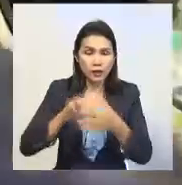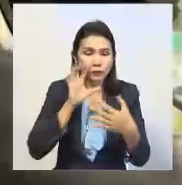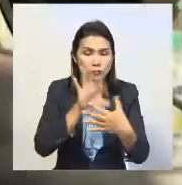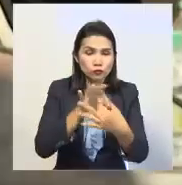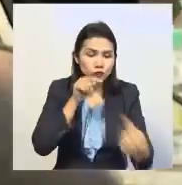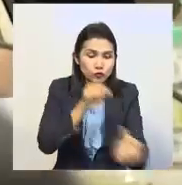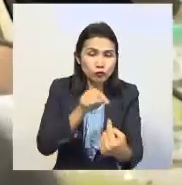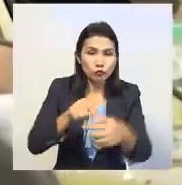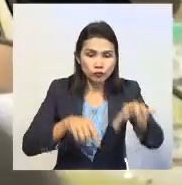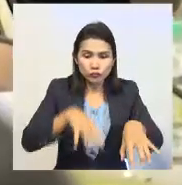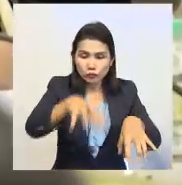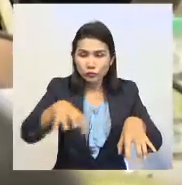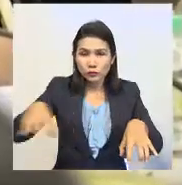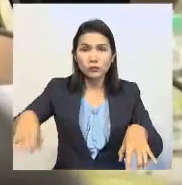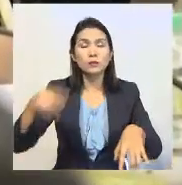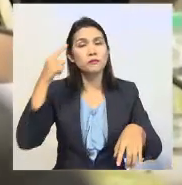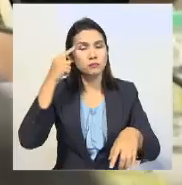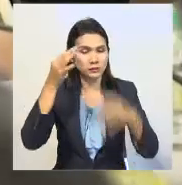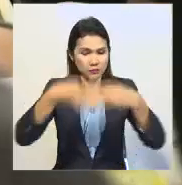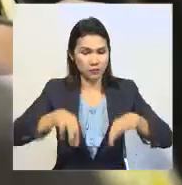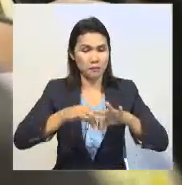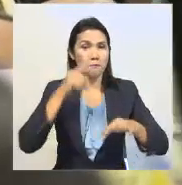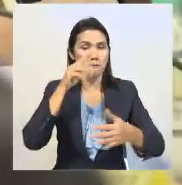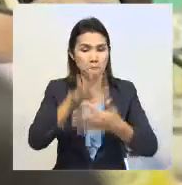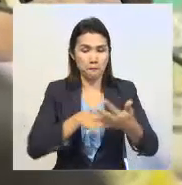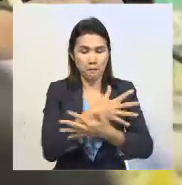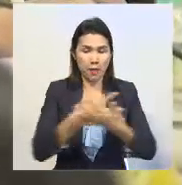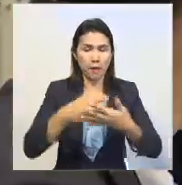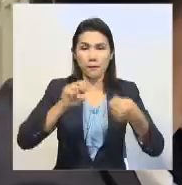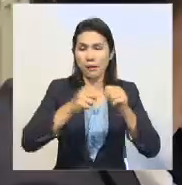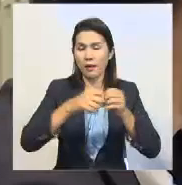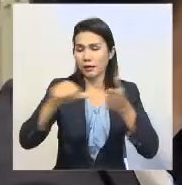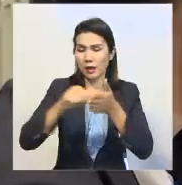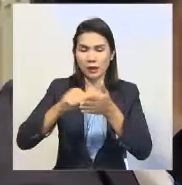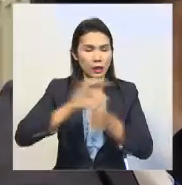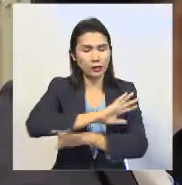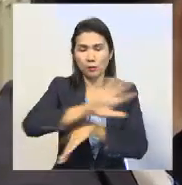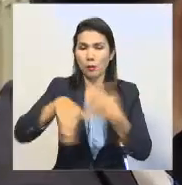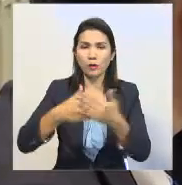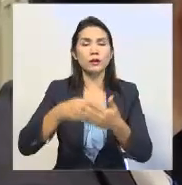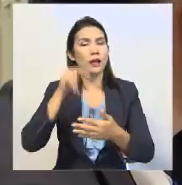ที่มุ่งเน้นการวางแผนเผชิญเหตุและแก้ไขปัญหาภัยแล้งอย่างรอบด้าน